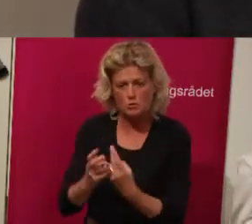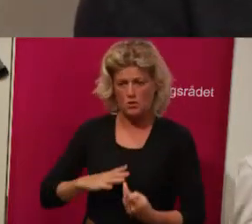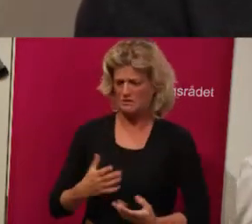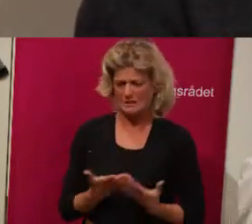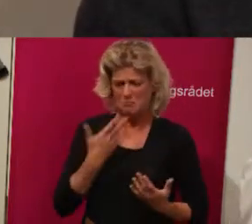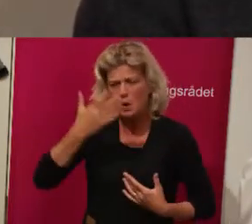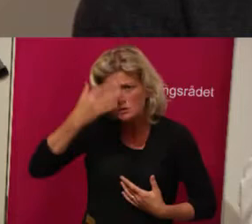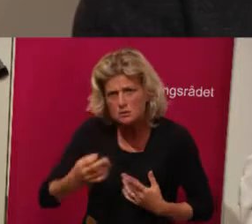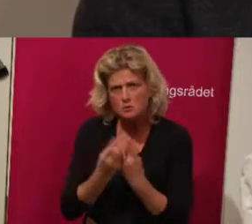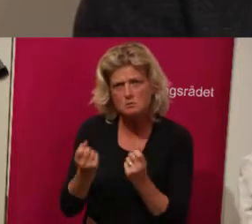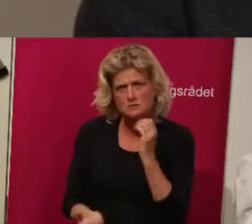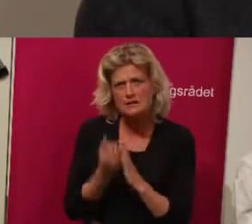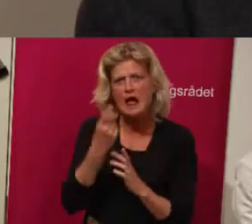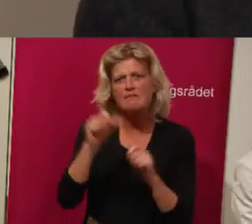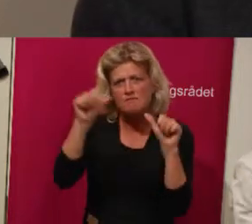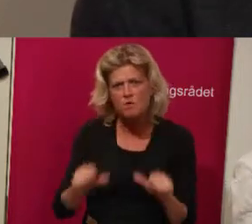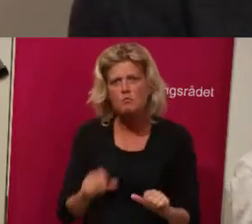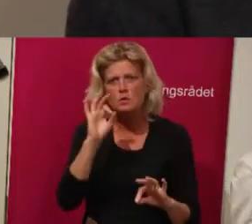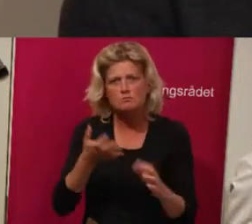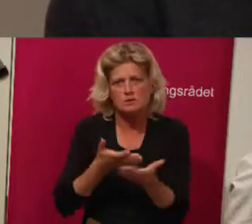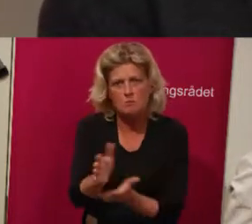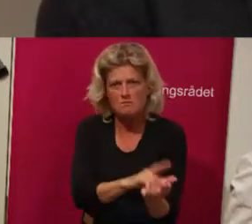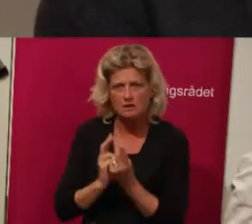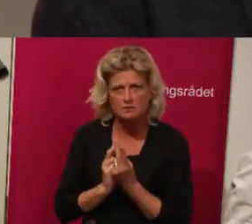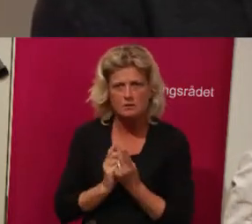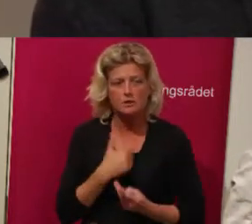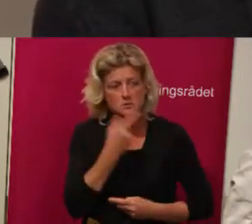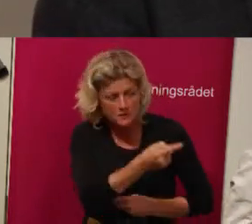man hitta nya former. Och det tror jag är det ni söker efter nu.